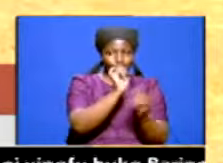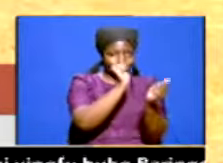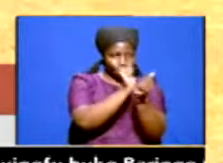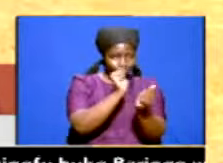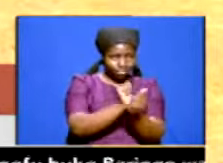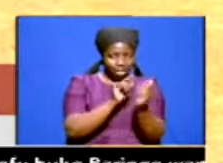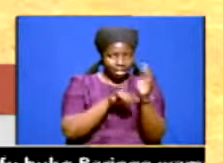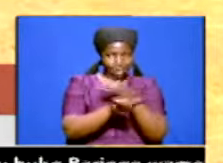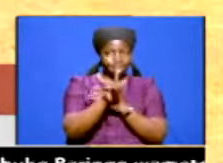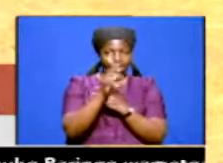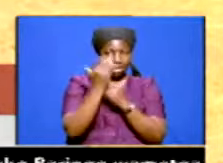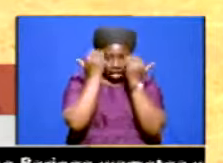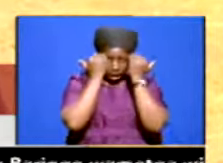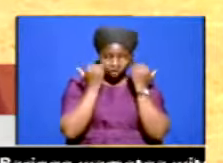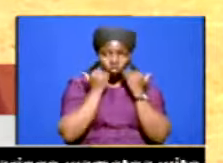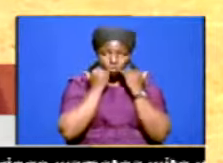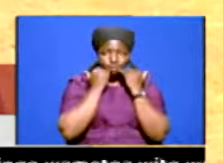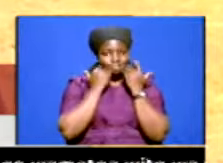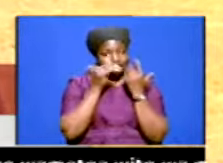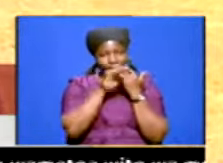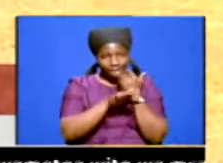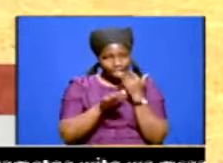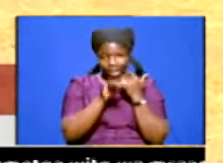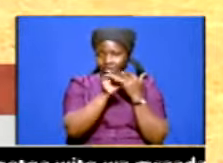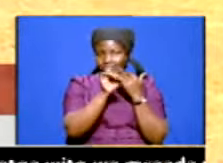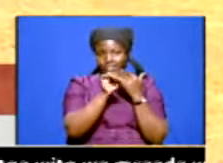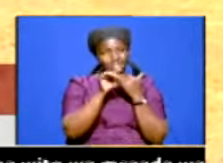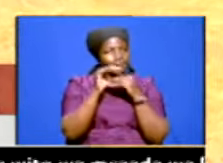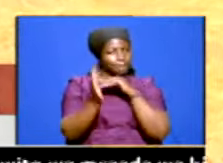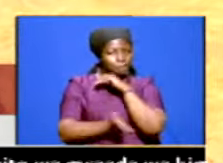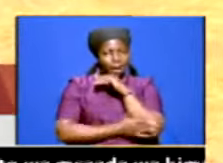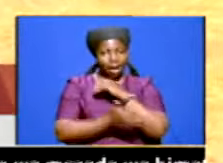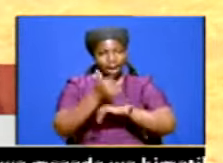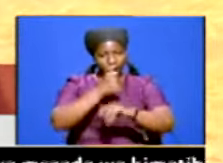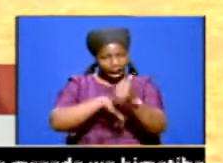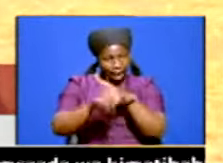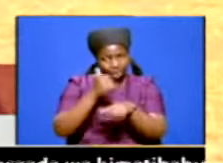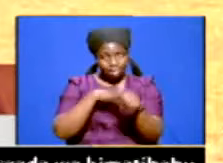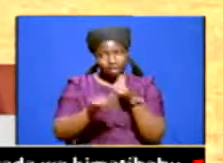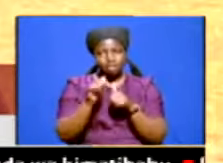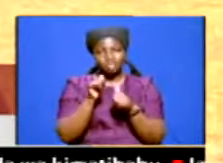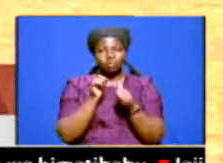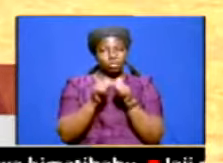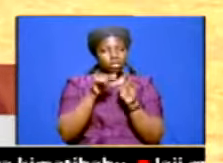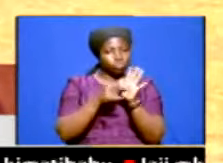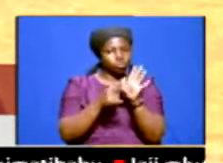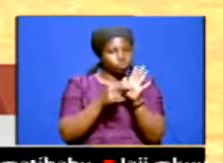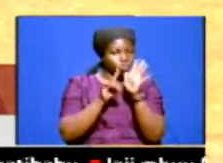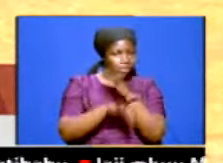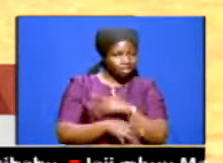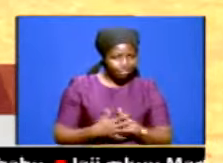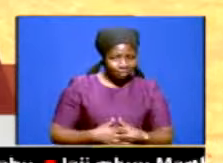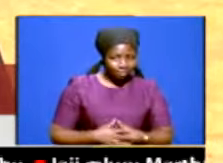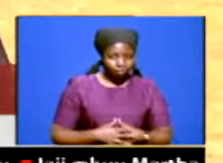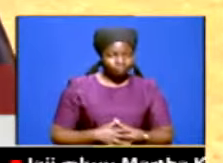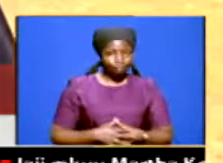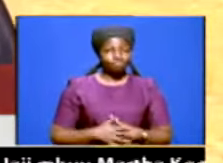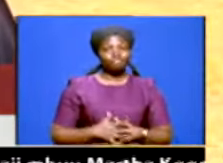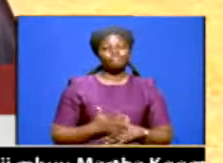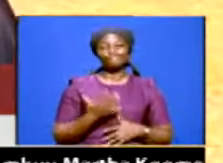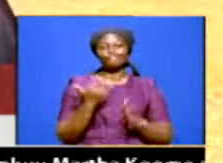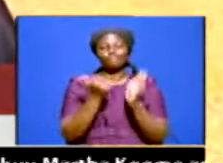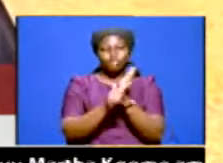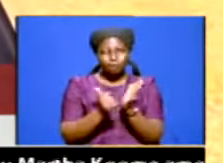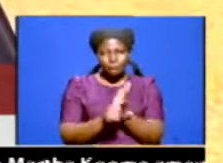courts. It's a dreadful act, that a dreadful act of impunity, in the sense that it strikes to the